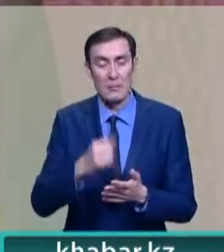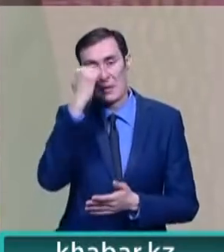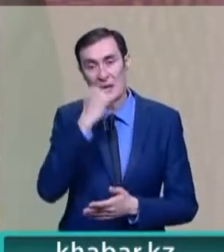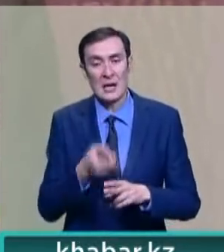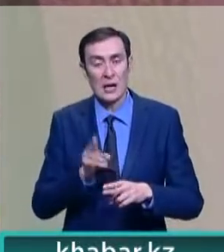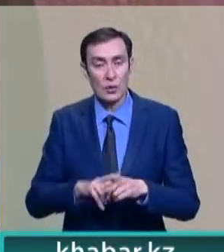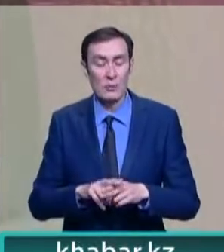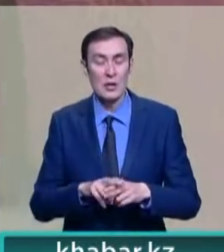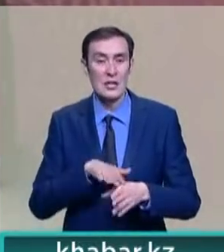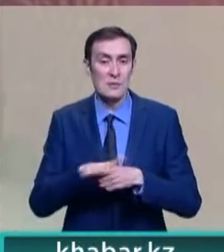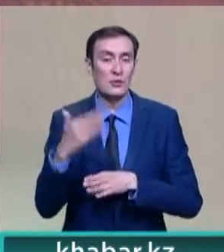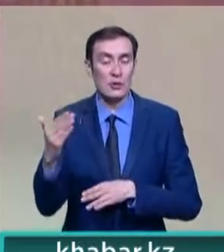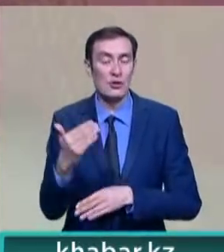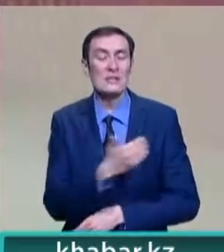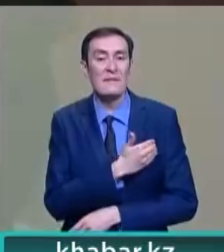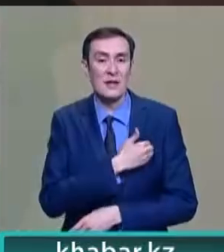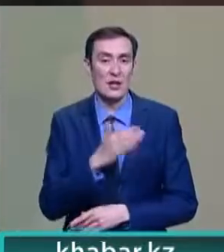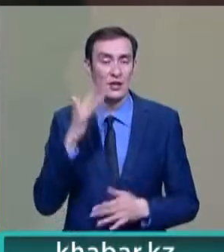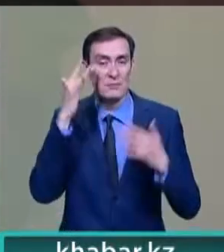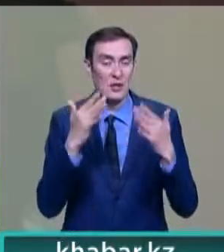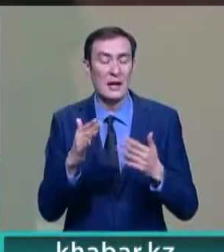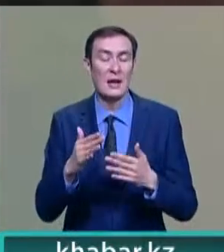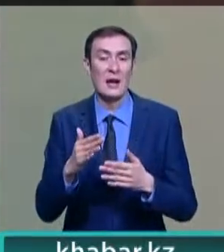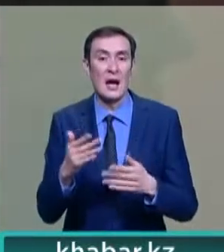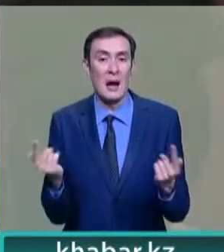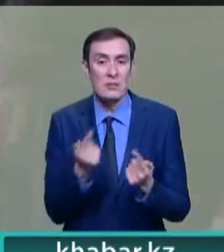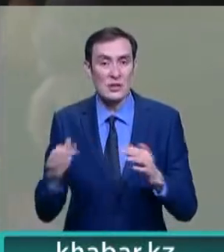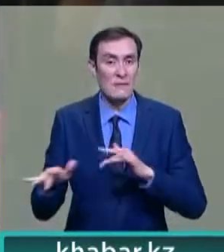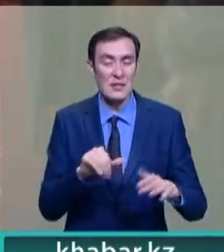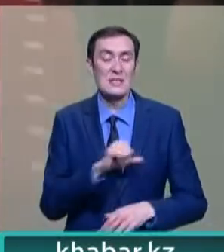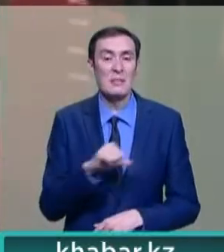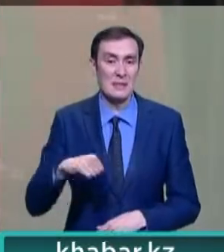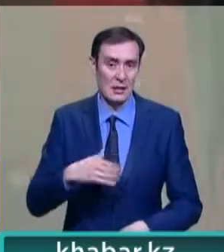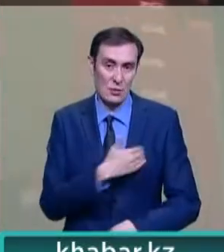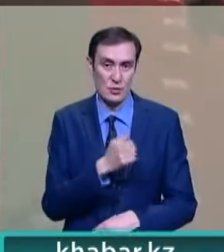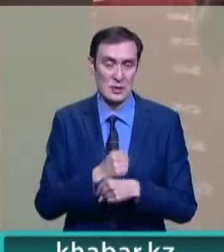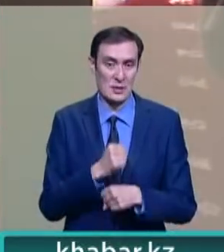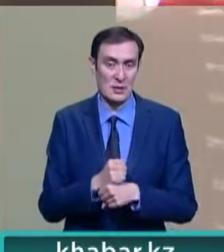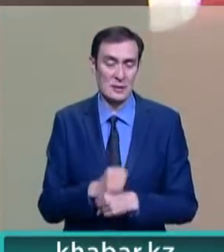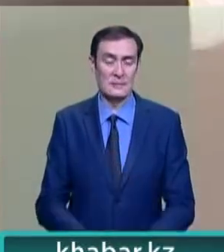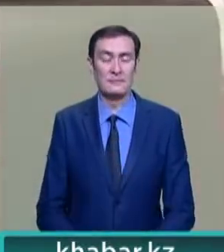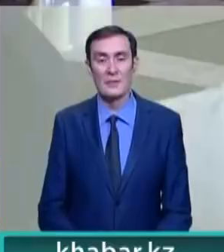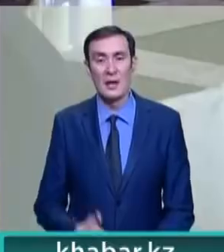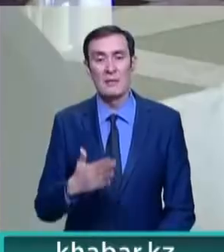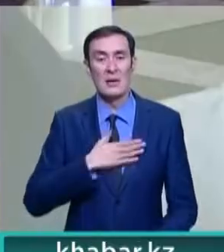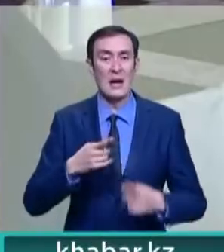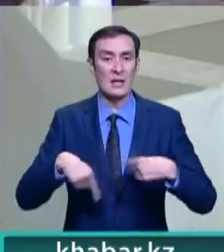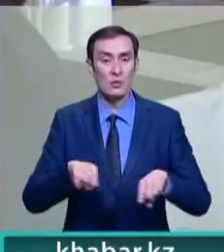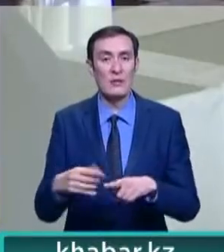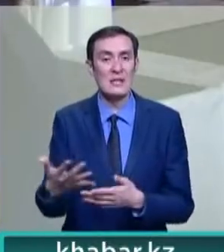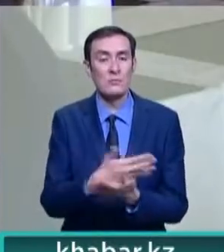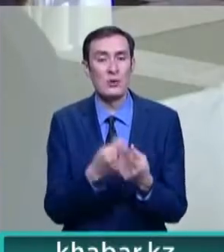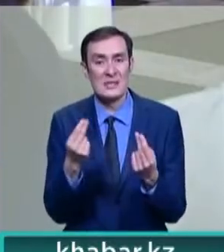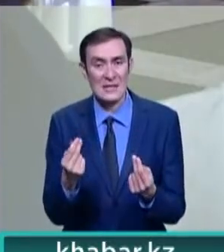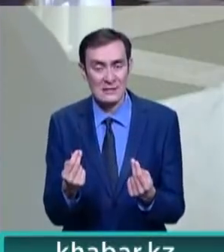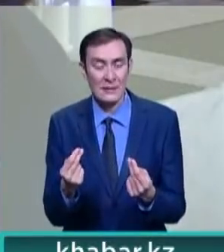благодаря которому исполнилось ее заветное желание – делать обычные вещи самостоятельно. Мы организовываем сборы средств,